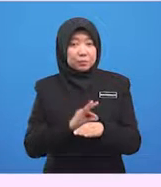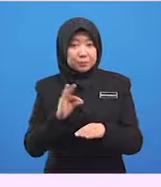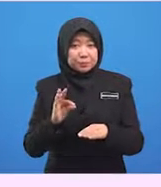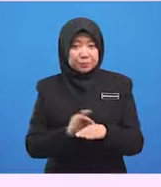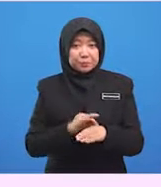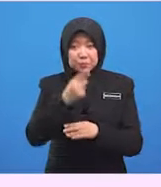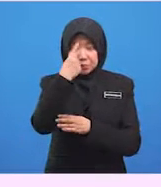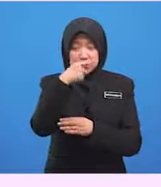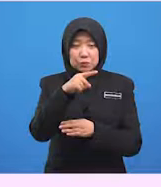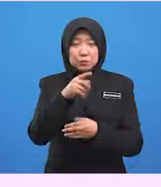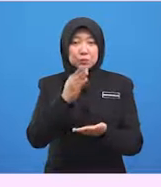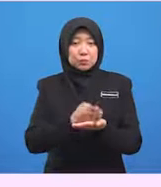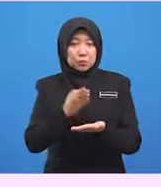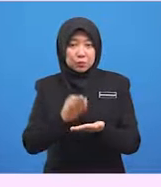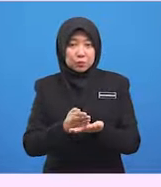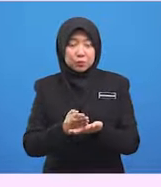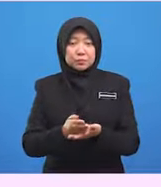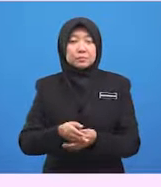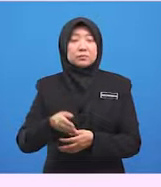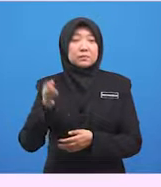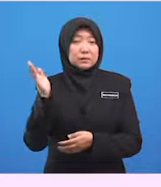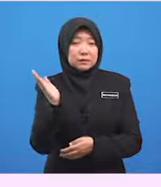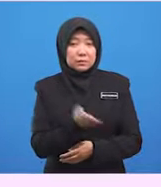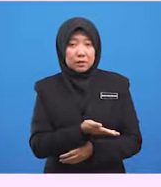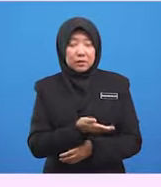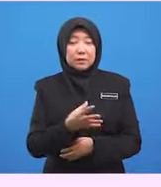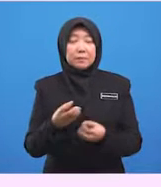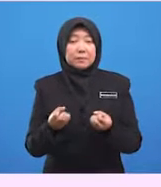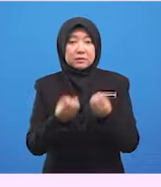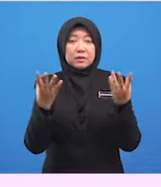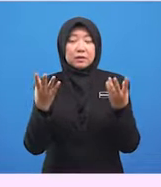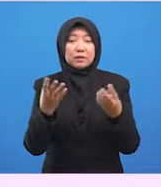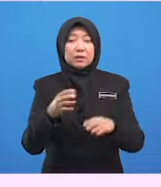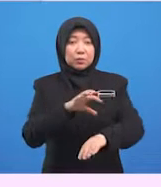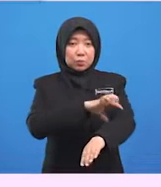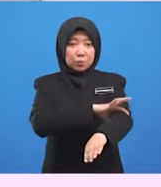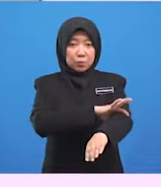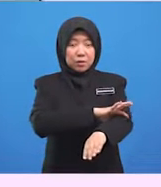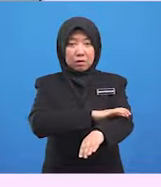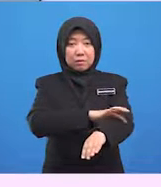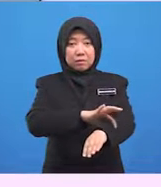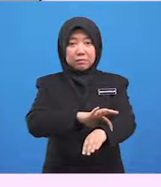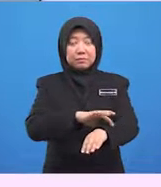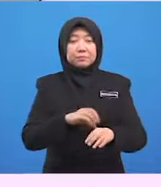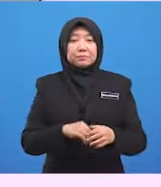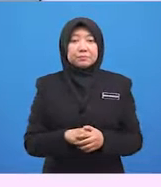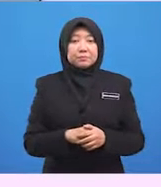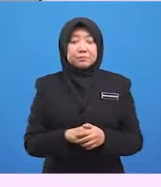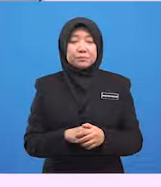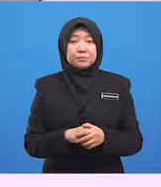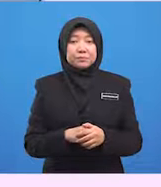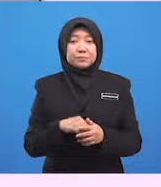untuk memotong menetap dan memecahkan tulang dalam zaman I like